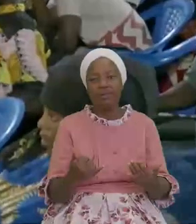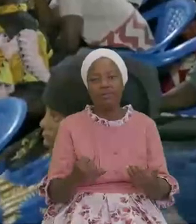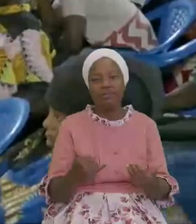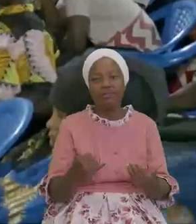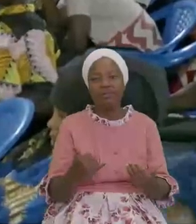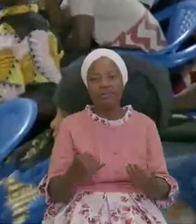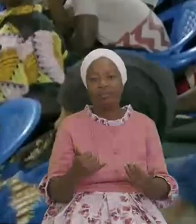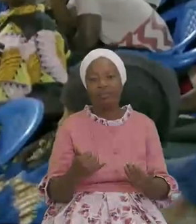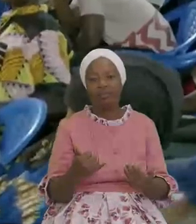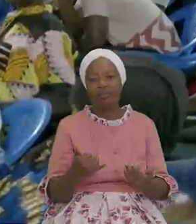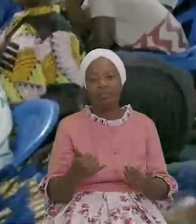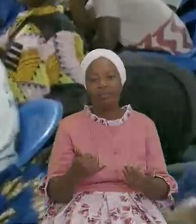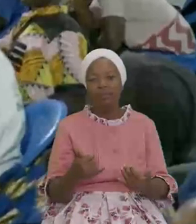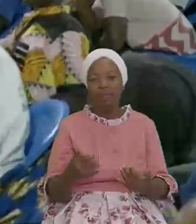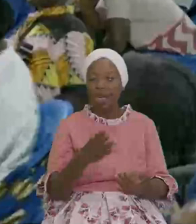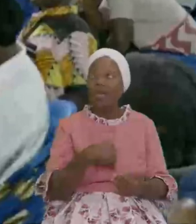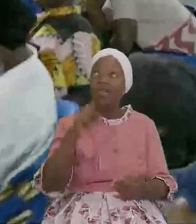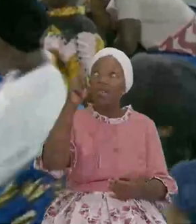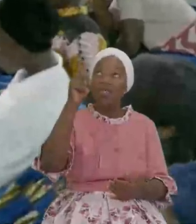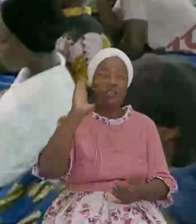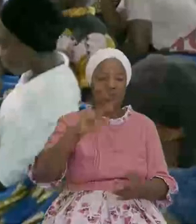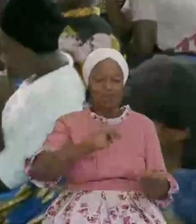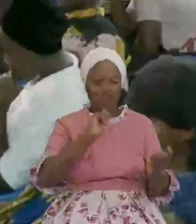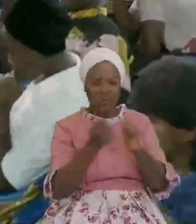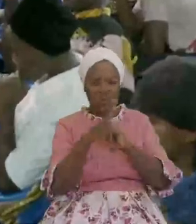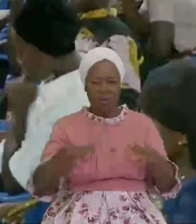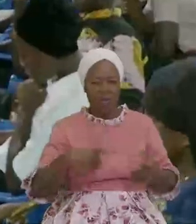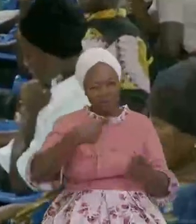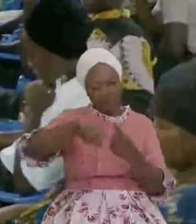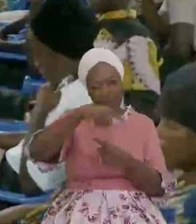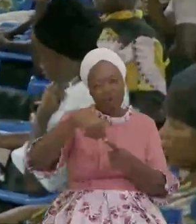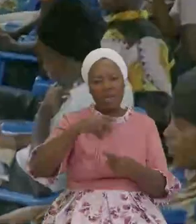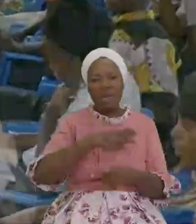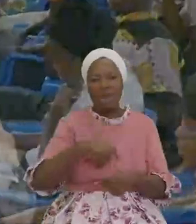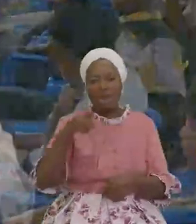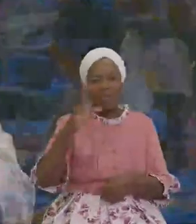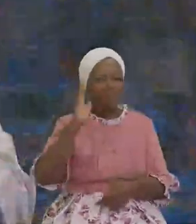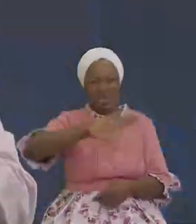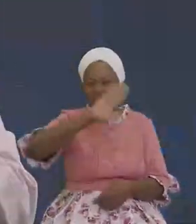pourvoira cette vie pour toi maintenant. Il va changer ta vie.